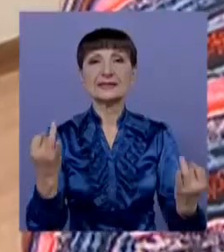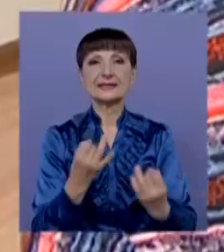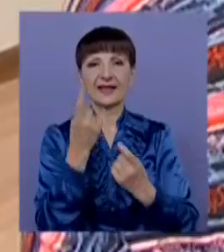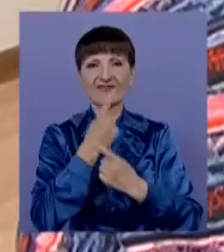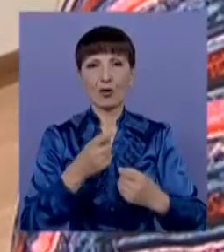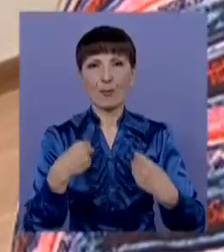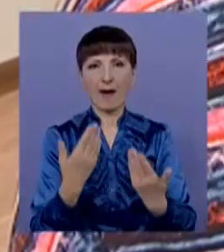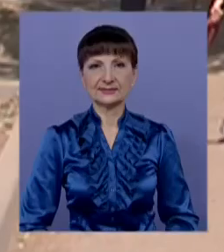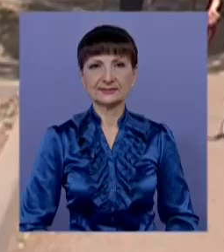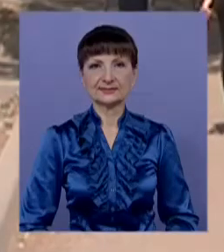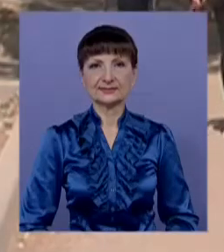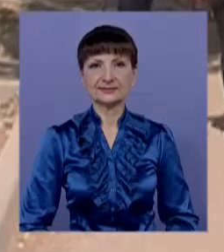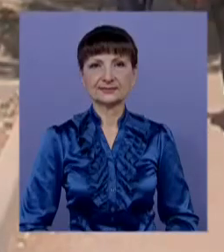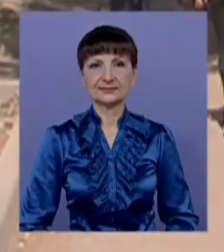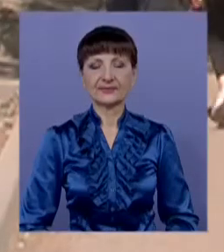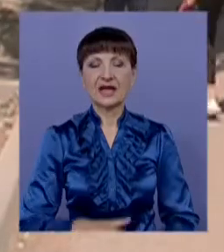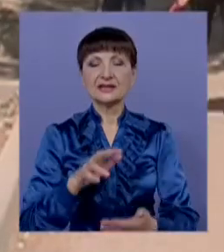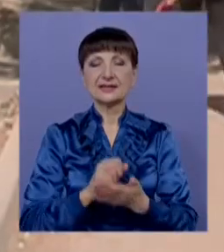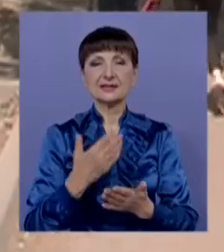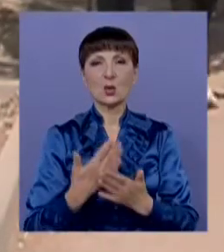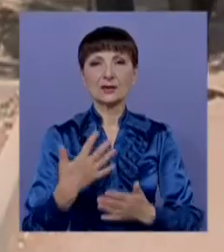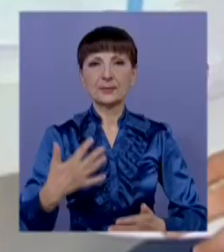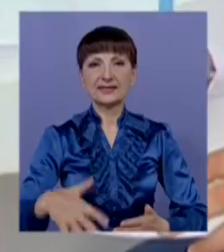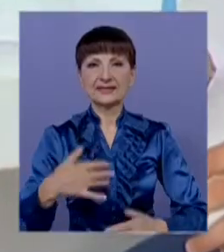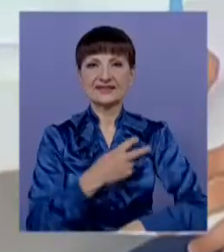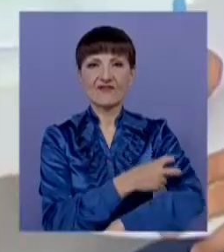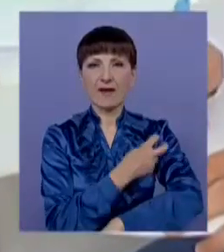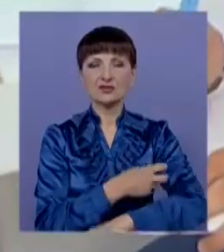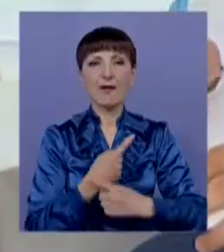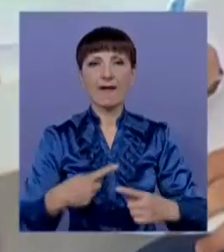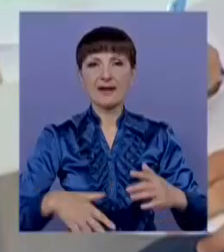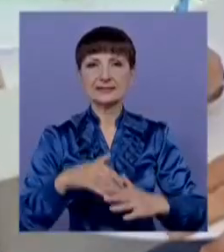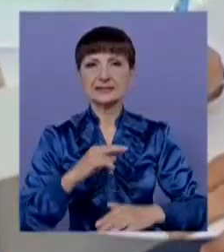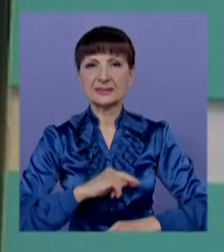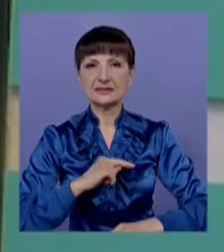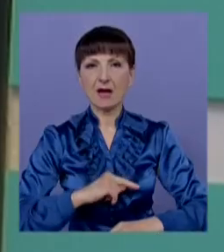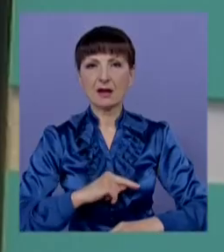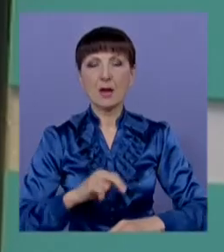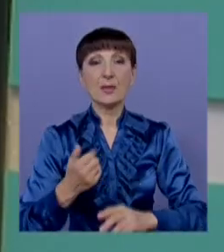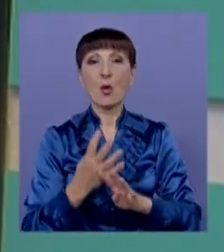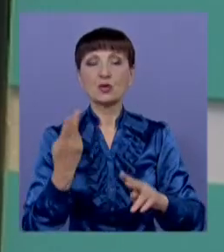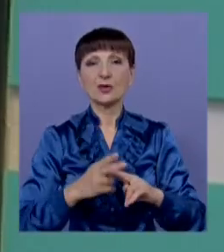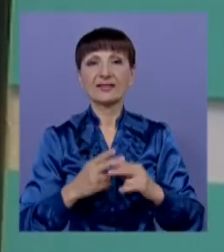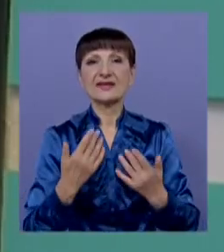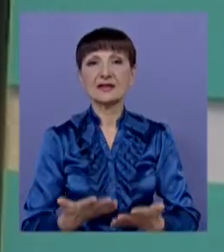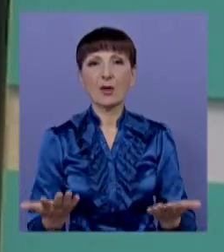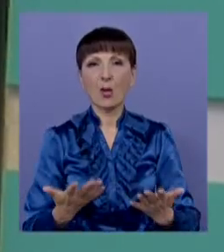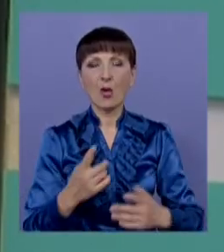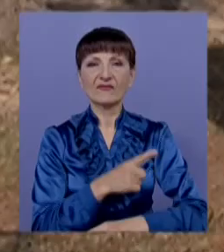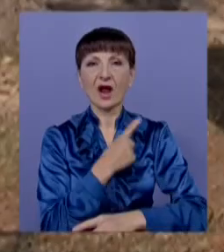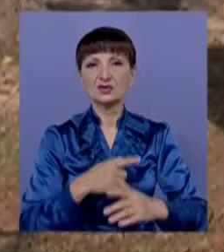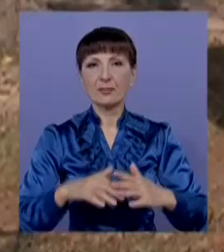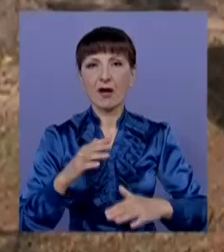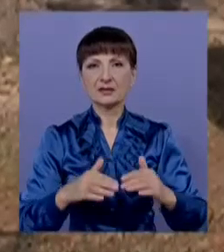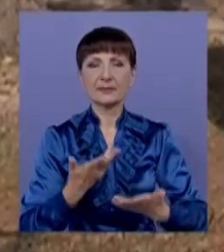информацию. Задействовано около 50 врачей разных специальностей. Но в первую очередь это наиболее востребован врачи общей